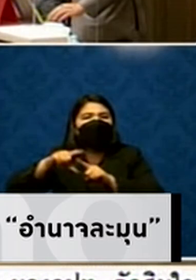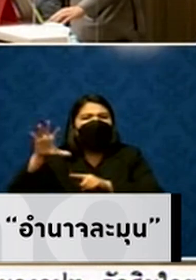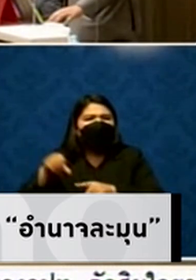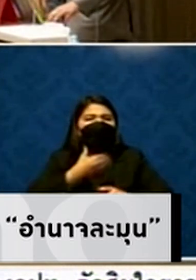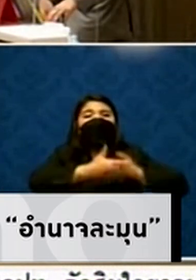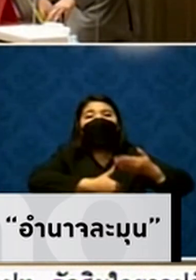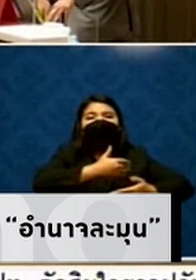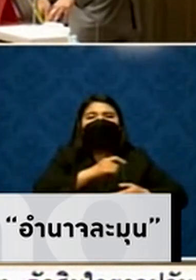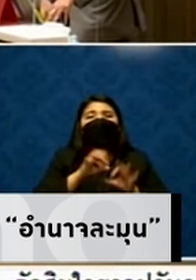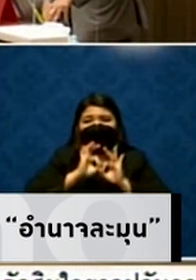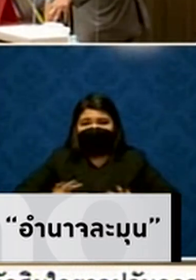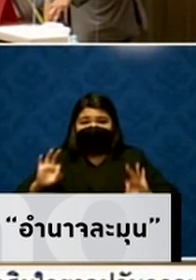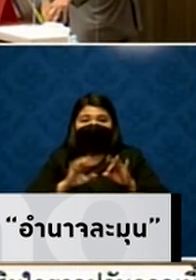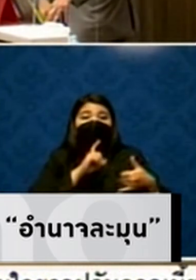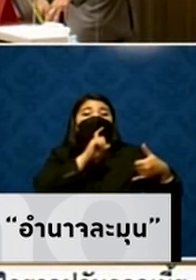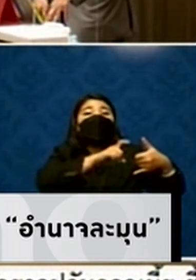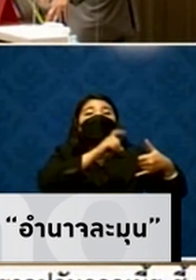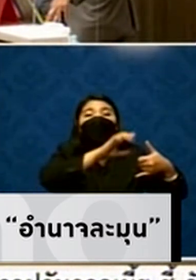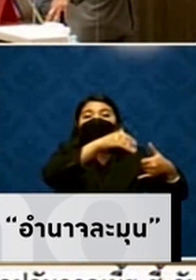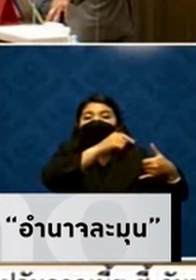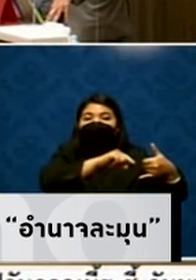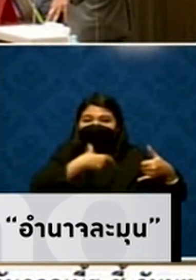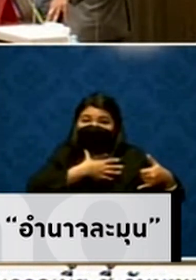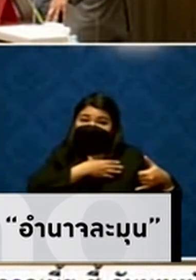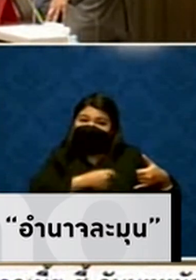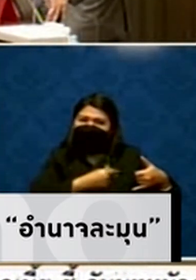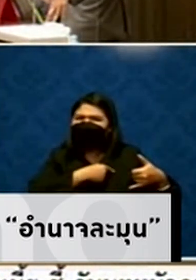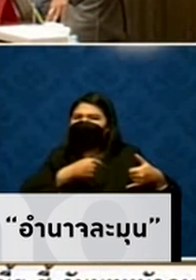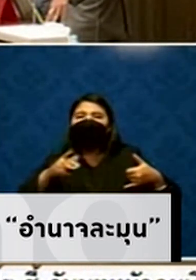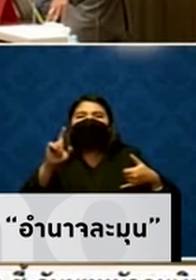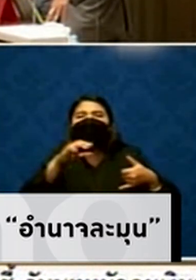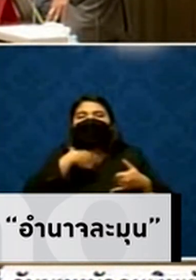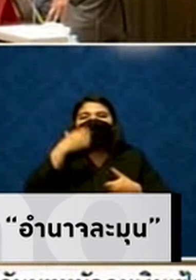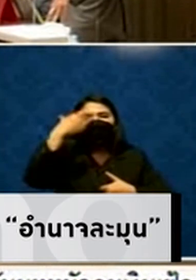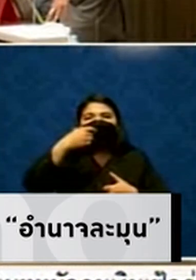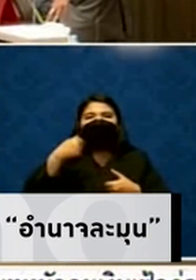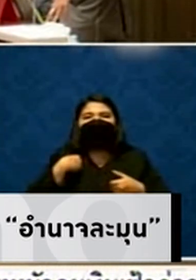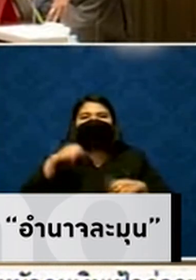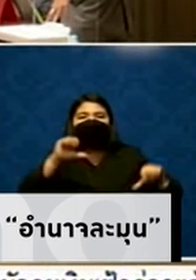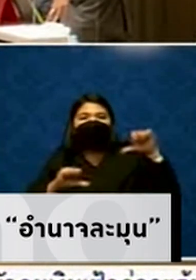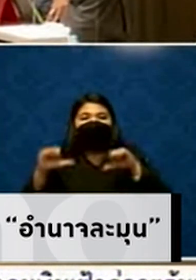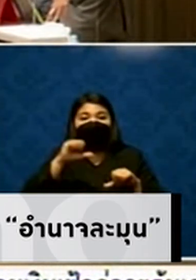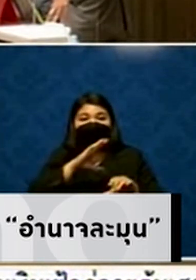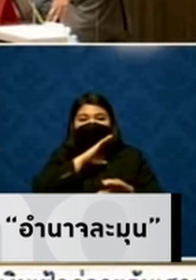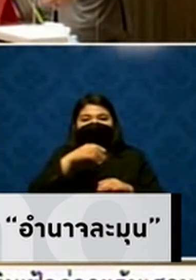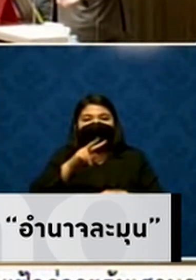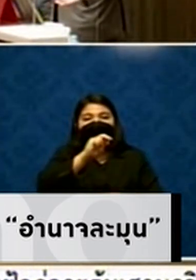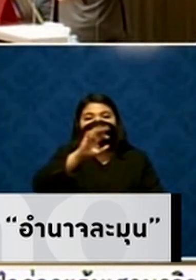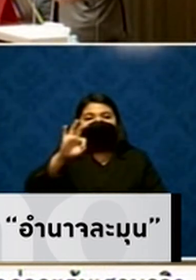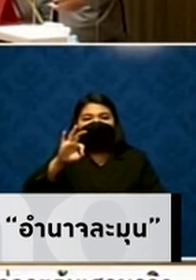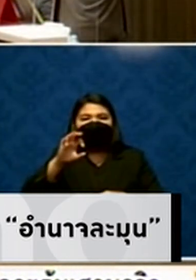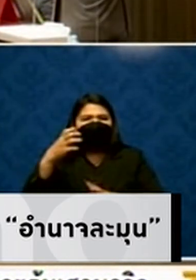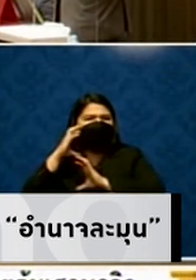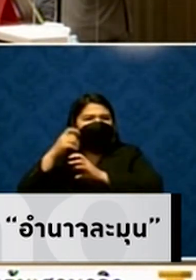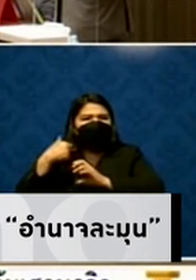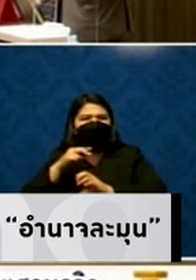นะฮะแล้วก็คุณเท่าพิภพยังบอกว่ารัฐต้องเป็นผู้ซัพพอร์ตอย่างเดียวนะฮะต้องไม่ลงมือทำเพรา